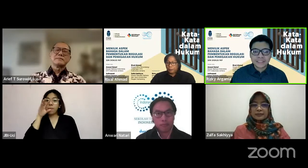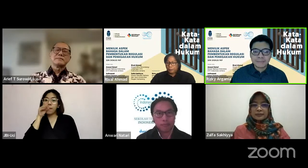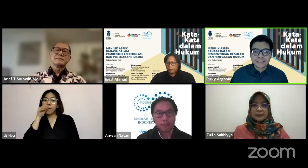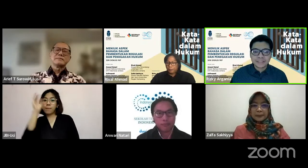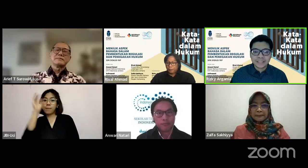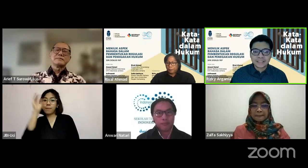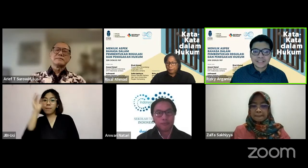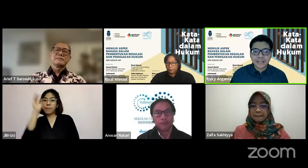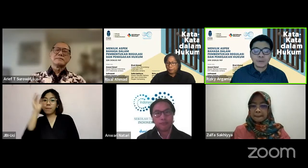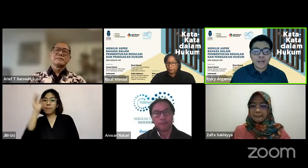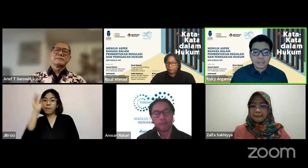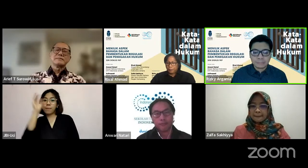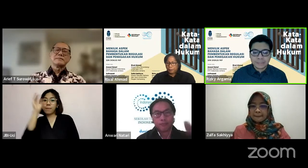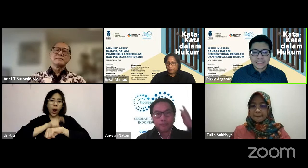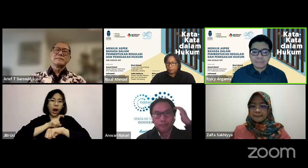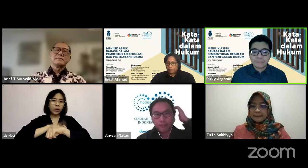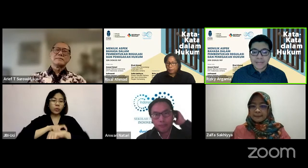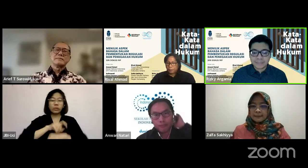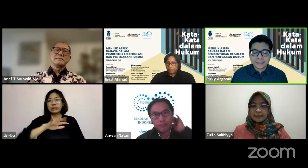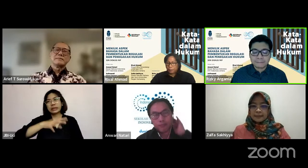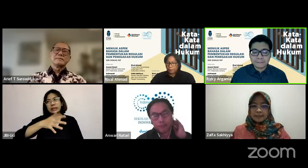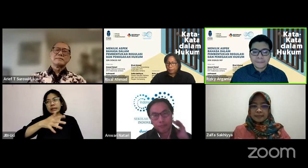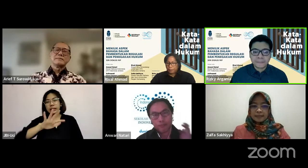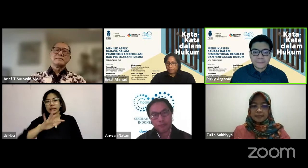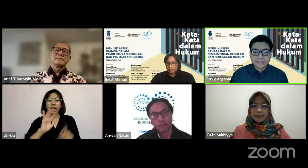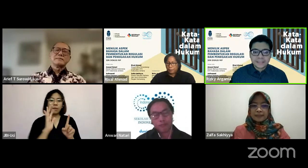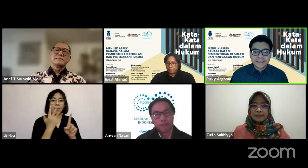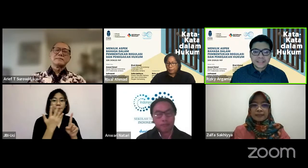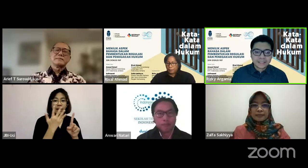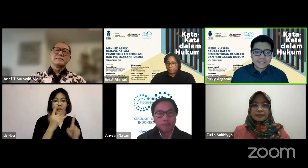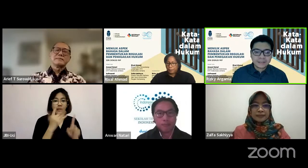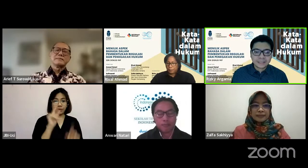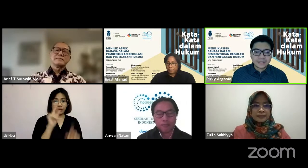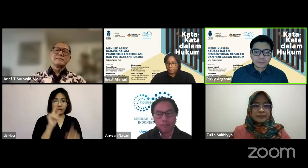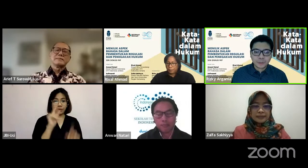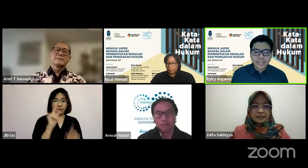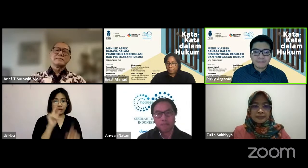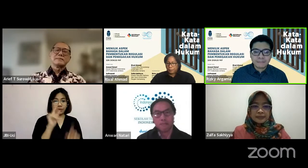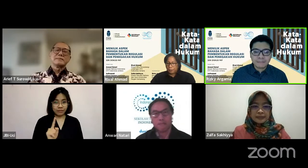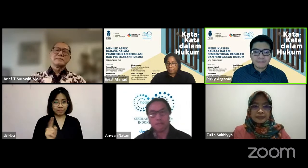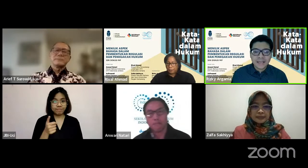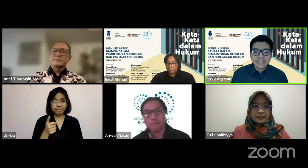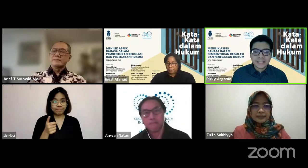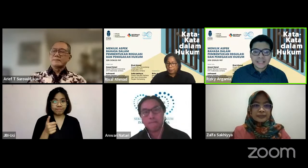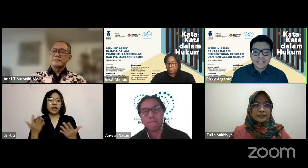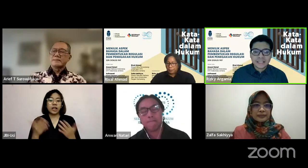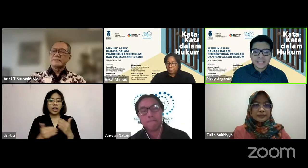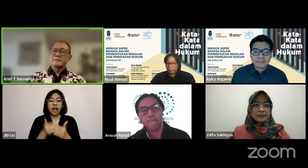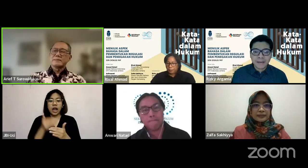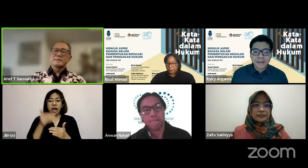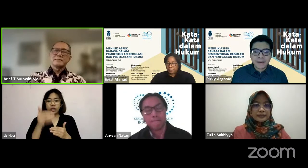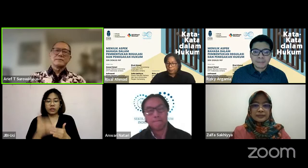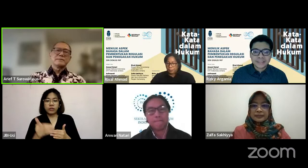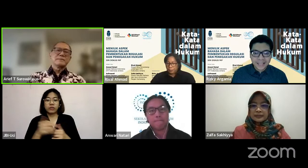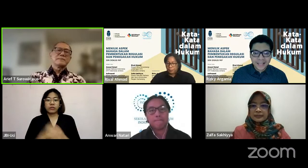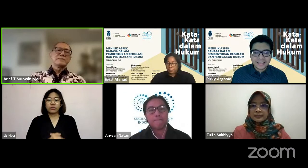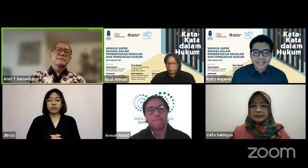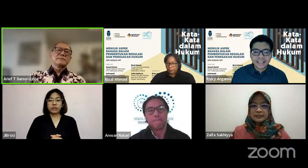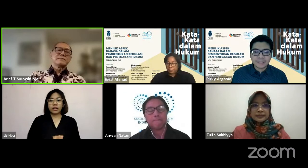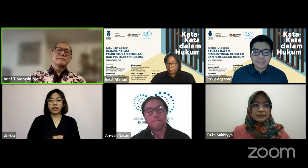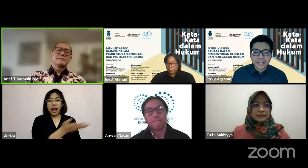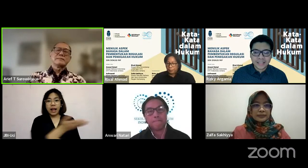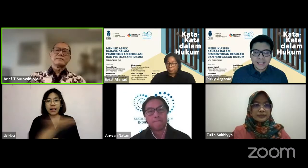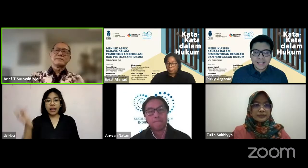pemaparannya masing-masing selama kurang lebih 15 menit kemudian breaking GIKI para